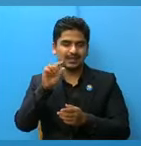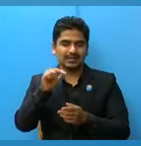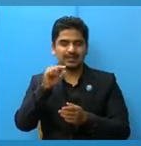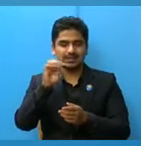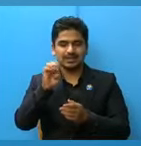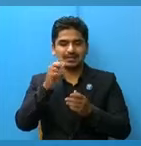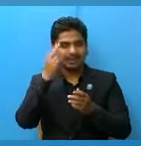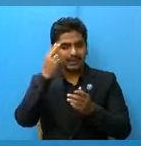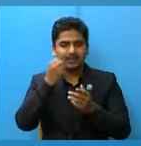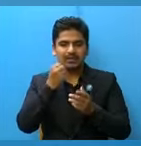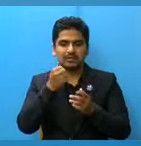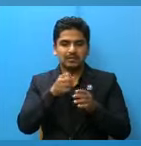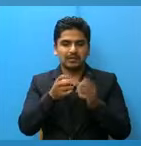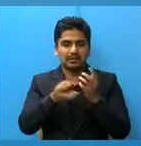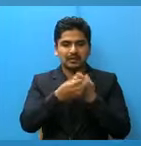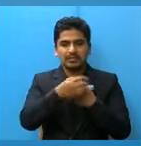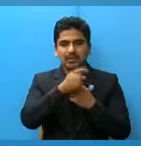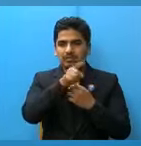धेर्यमुफ अबिदि अहीं